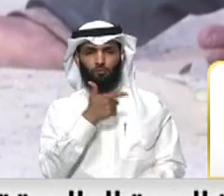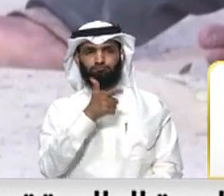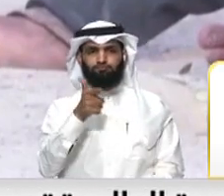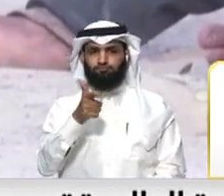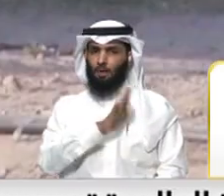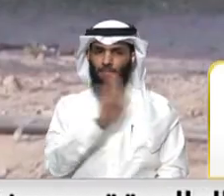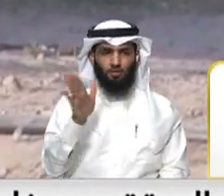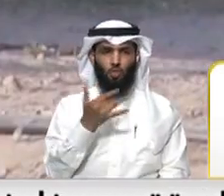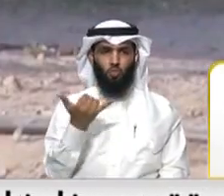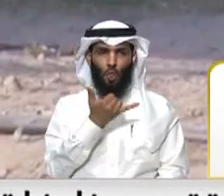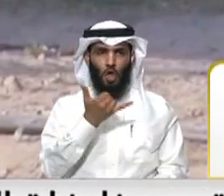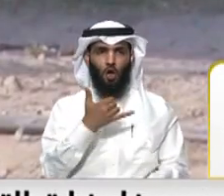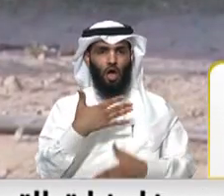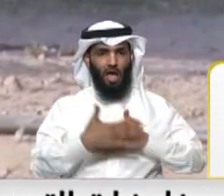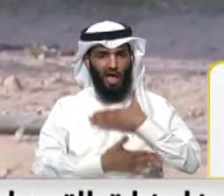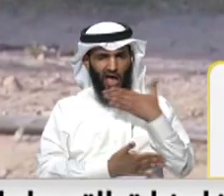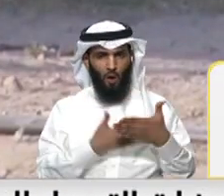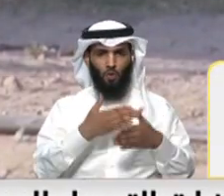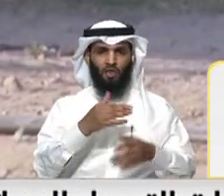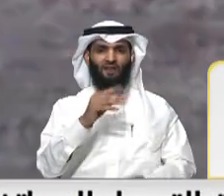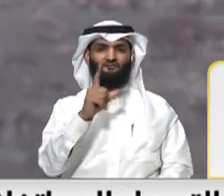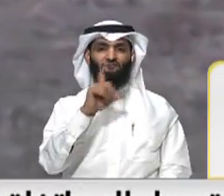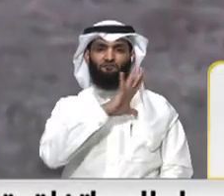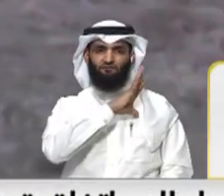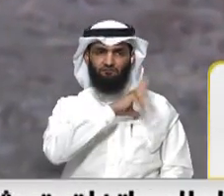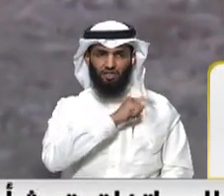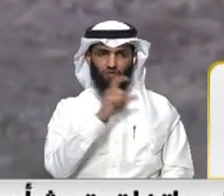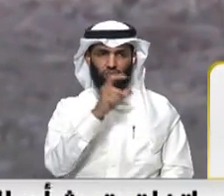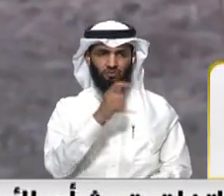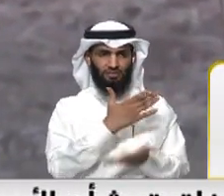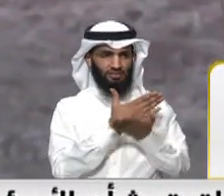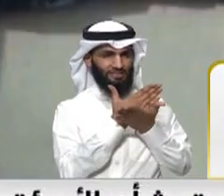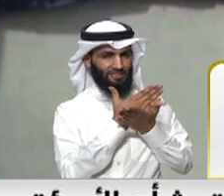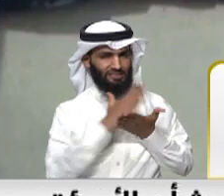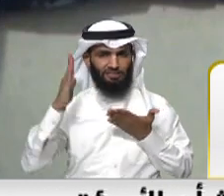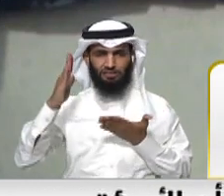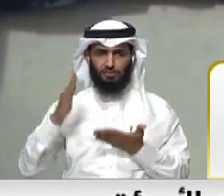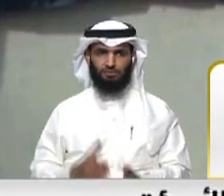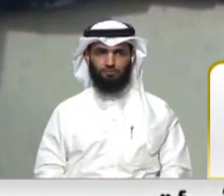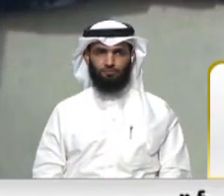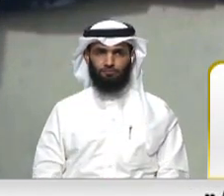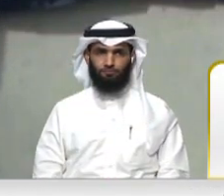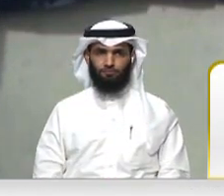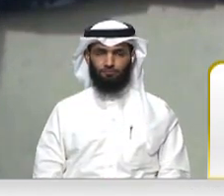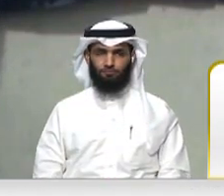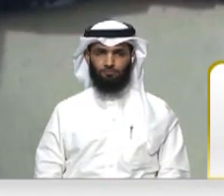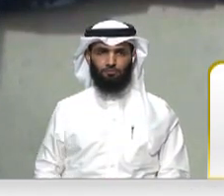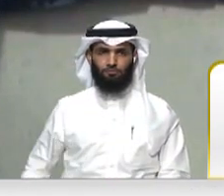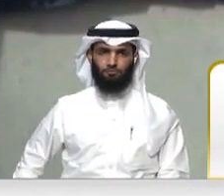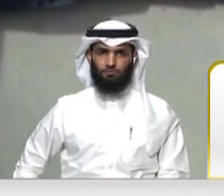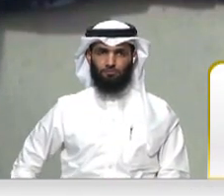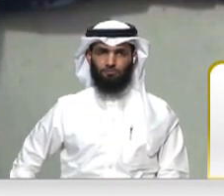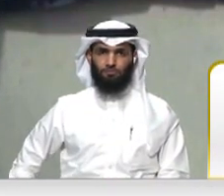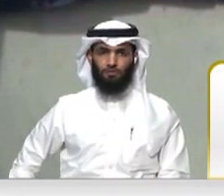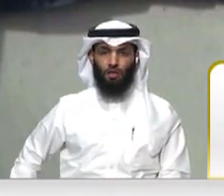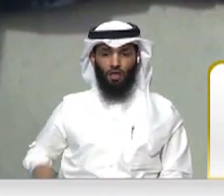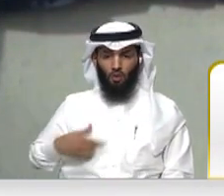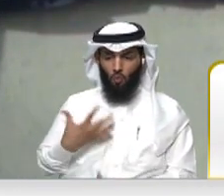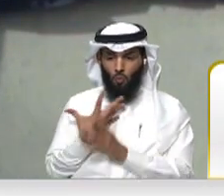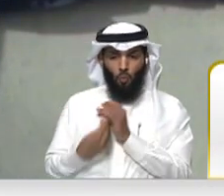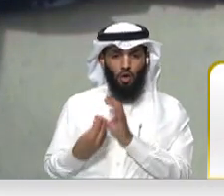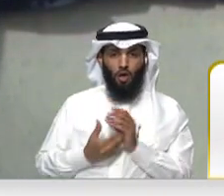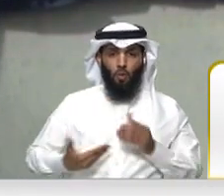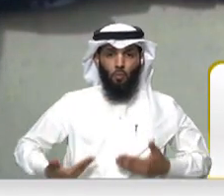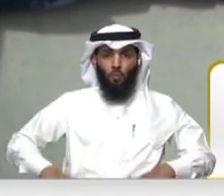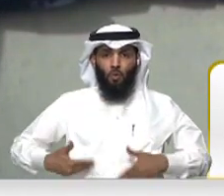غير التطهير العرقي واباده ما بقي عننا من ضمنهم الثنتين العيانين عاقين